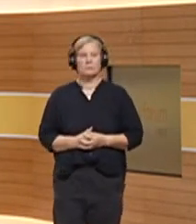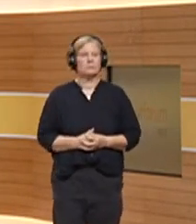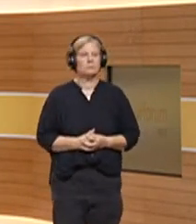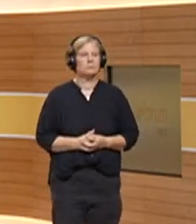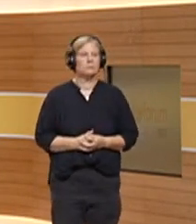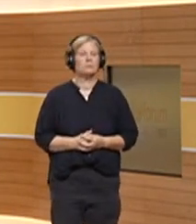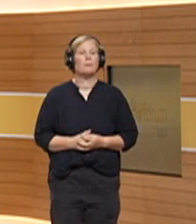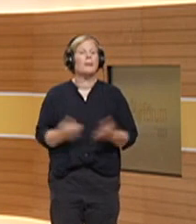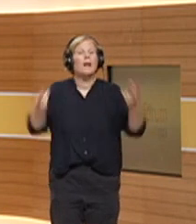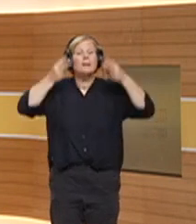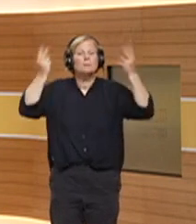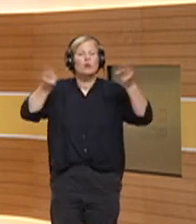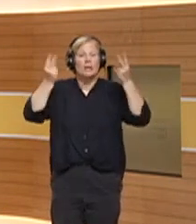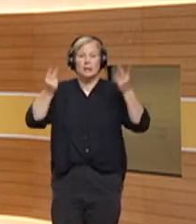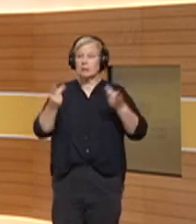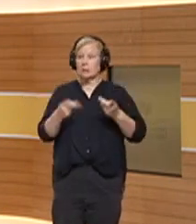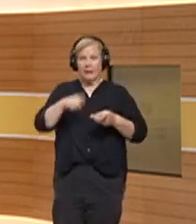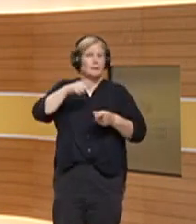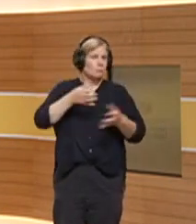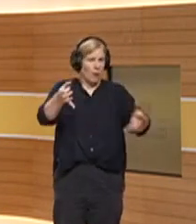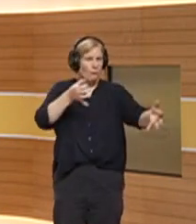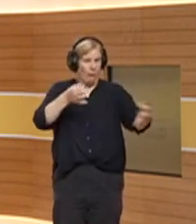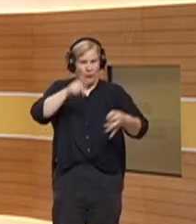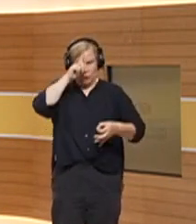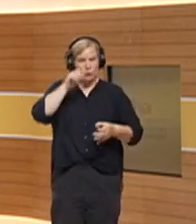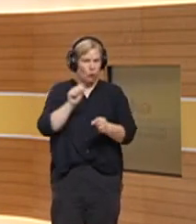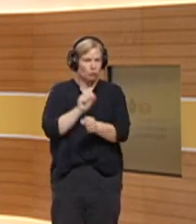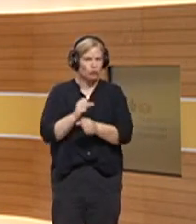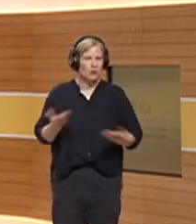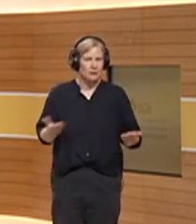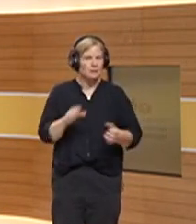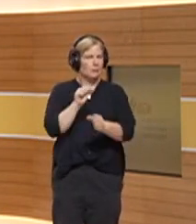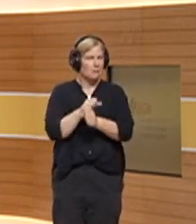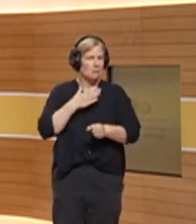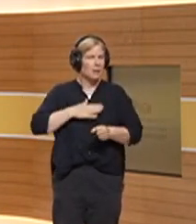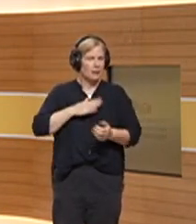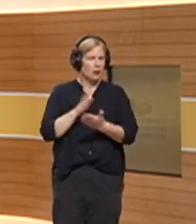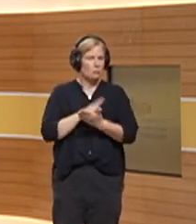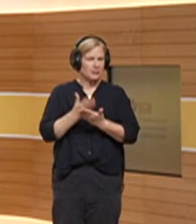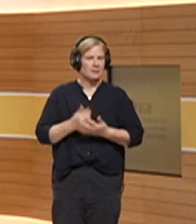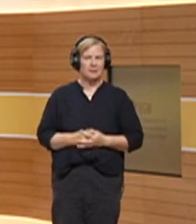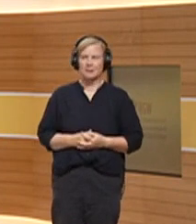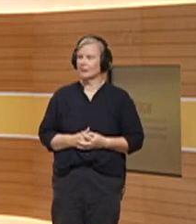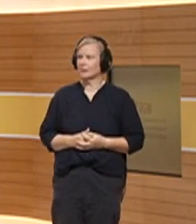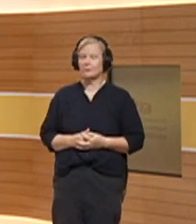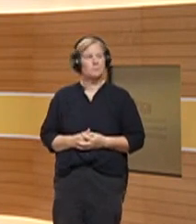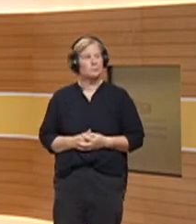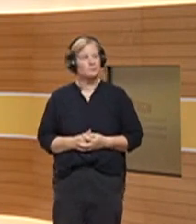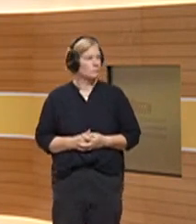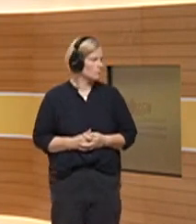Selbstverständlich können Sie Ihre Fragen auch auf Deutsch stellen. Die können wir gerne übersetzen. Da